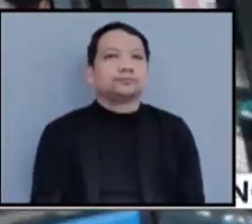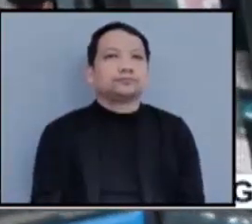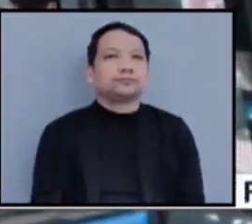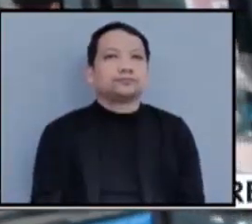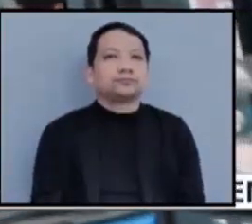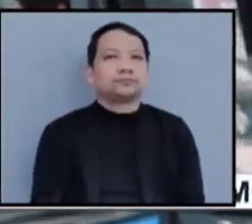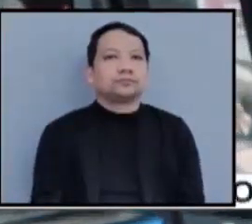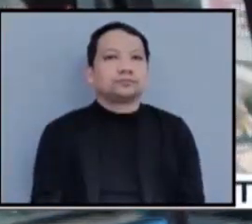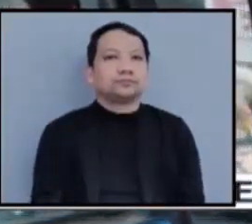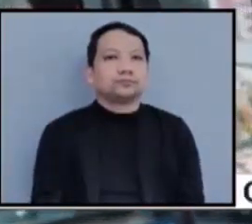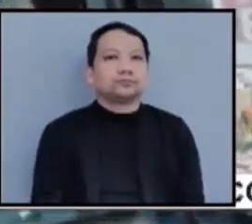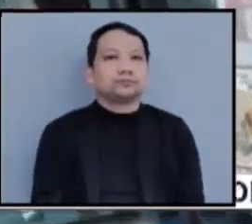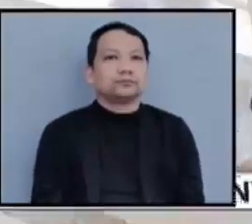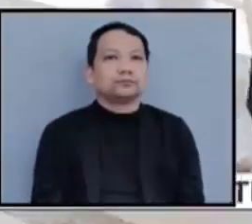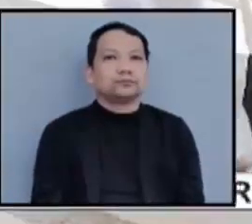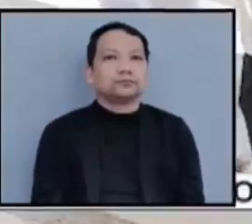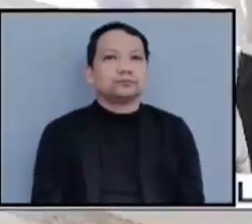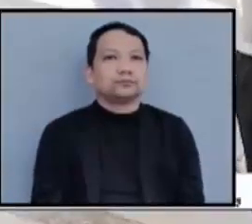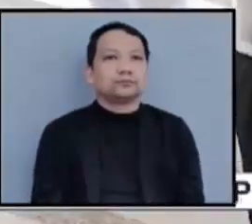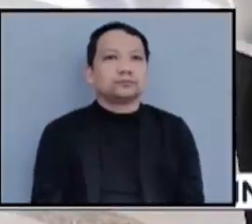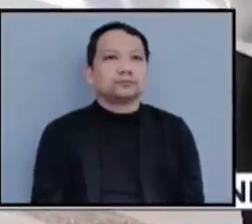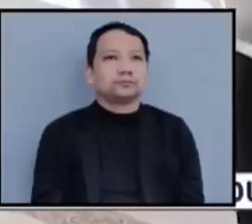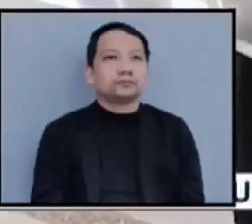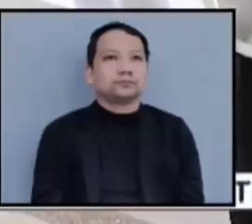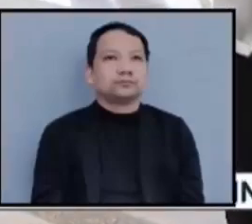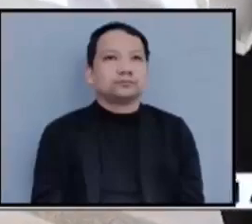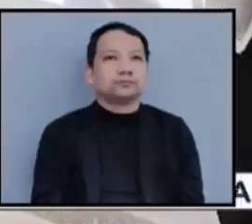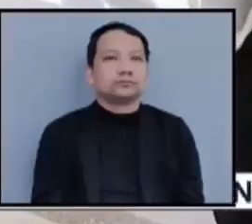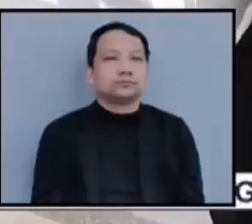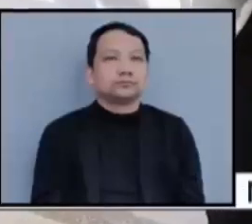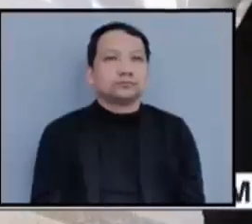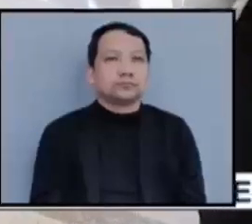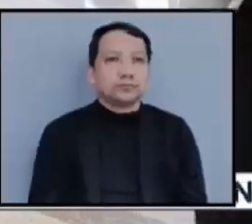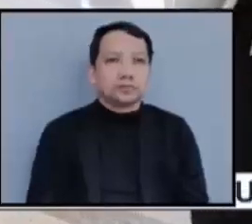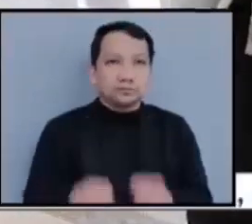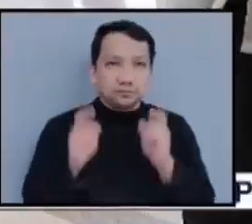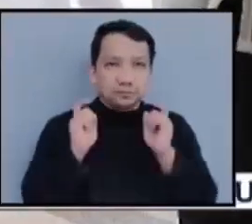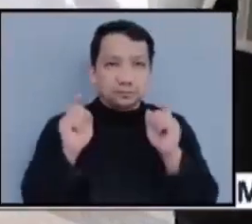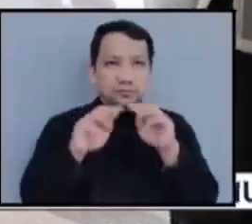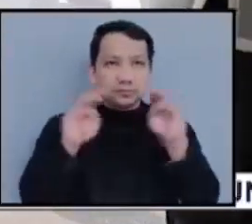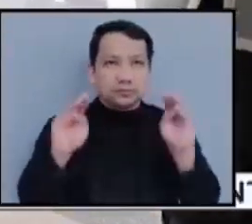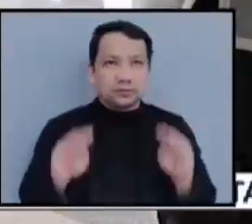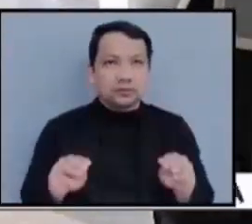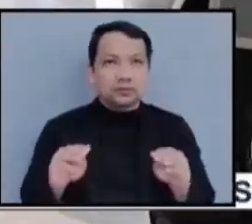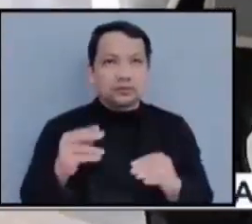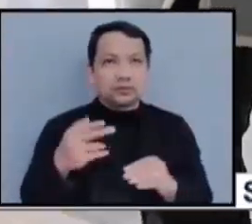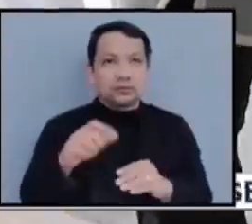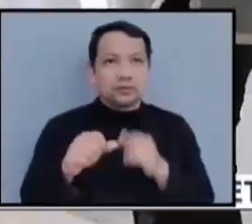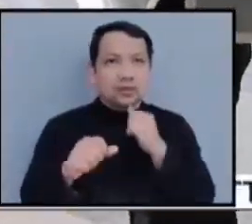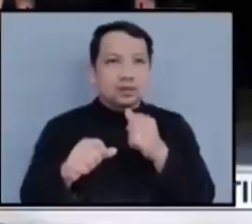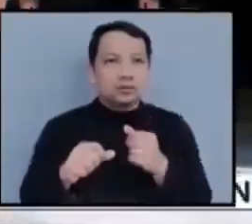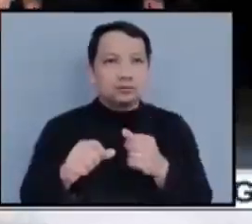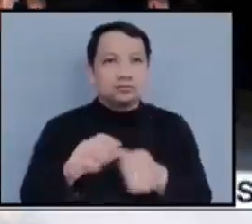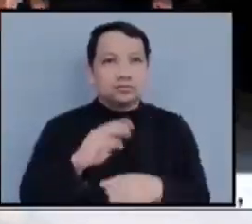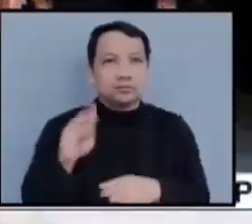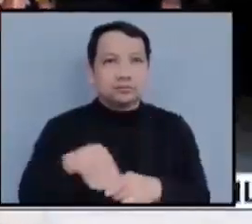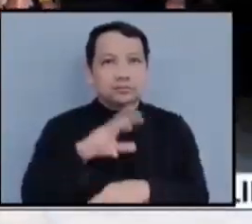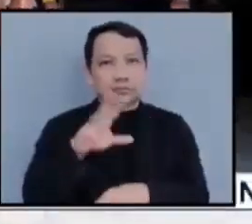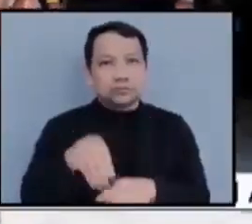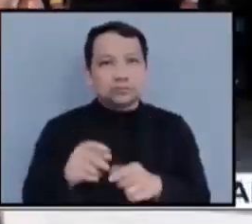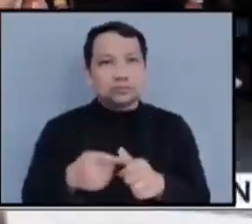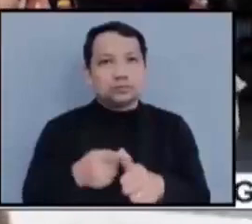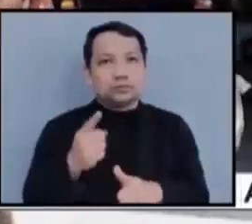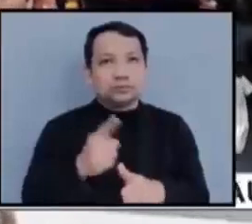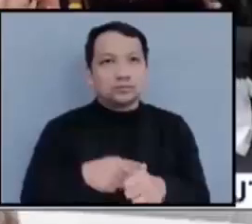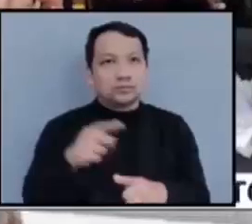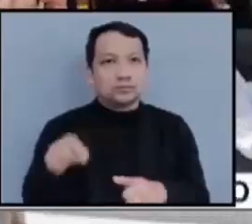Mas pinadali na ang pagbisita sa Malacañang Heritage Tours. Ito'y dahil sa Manila Cultural Hub na kauna-unahang tourist